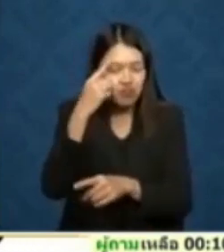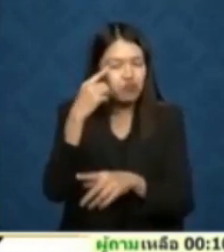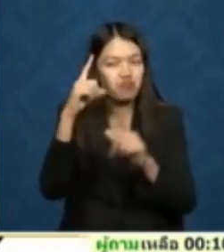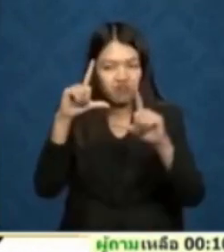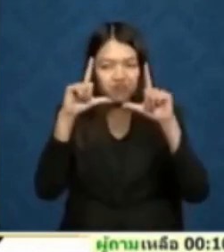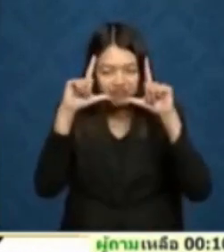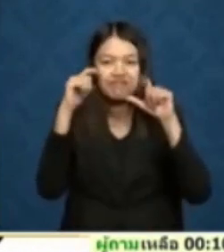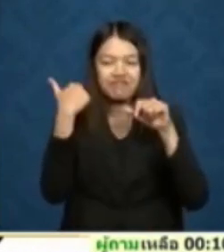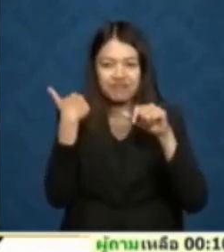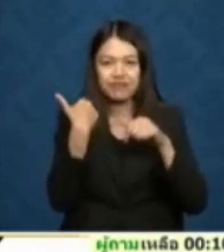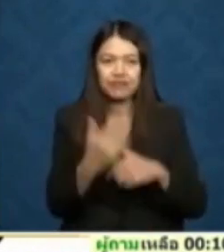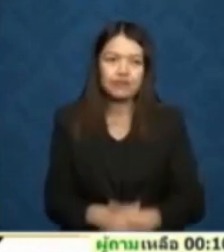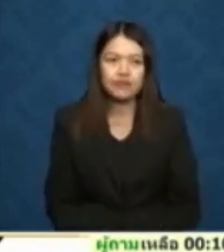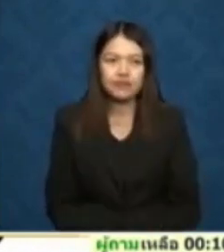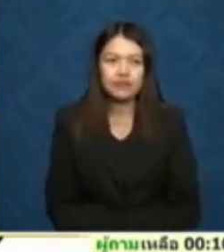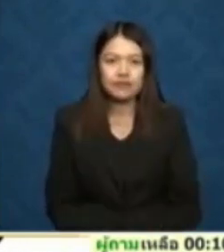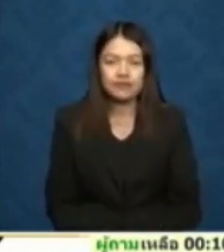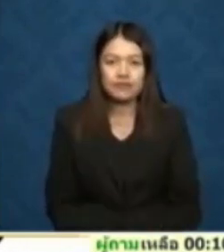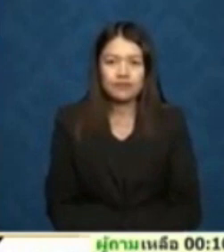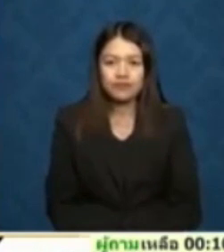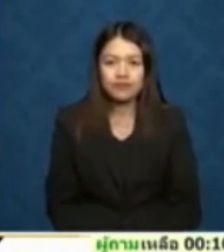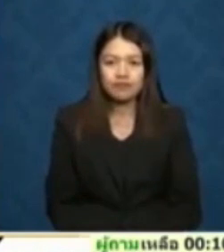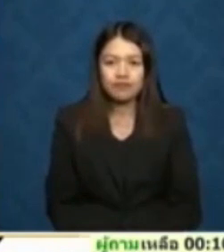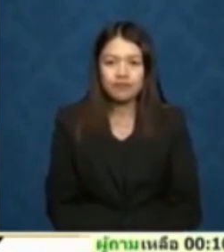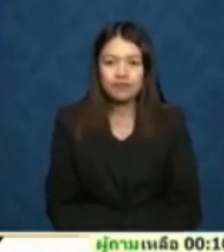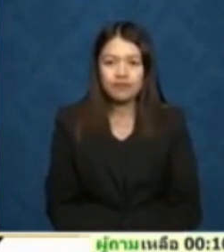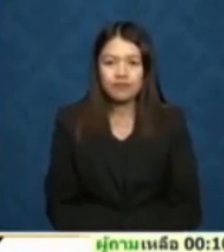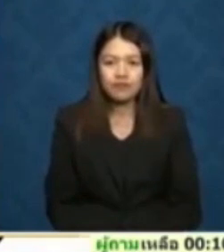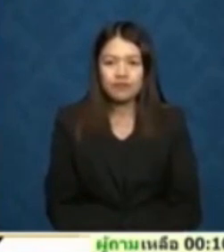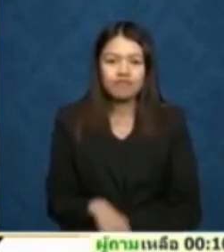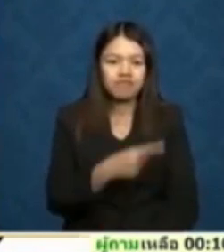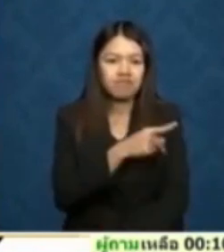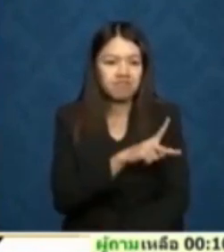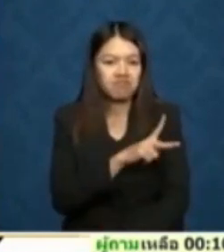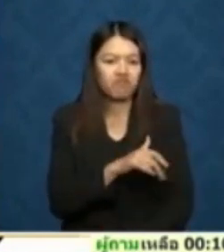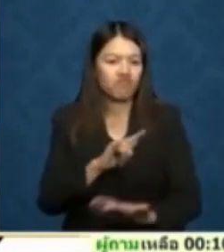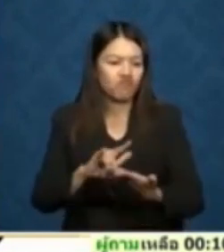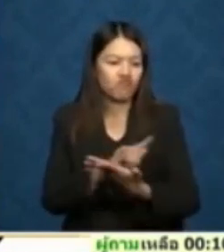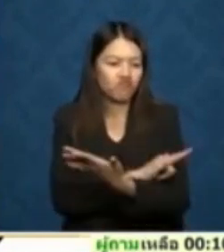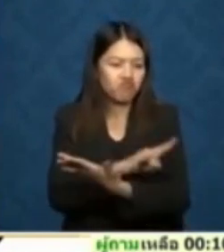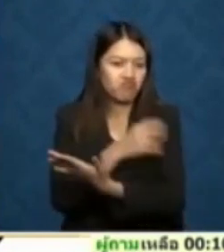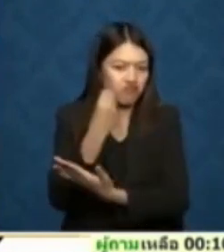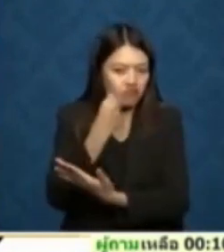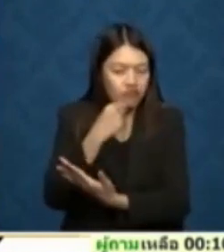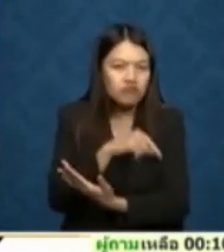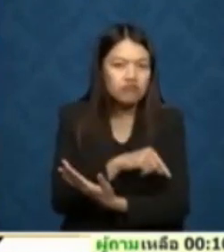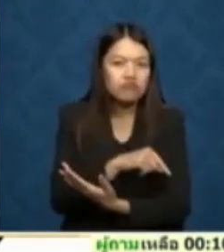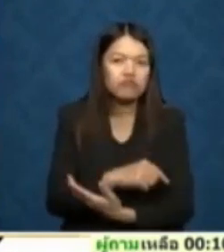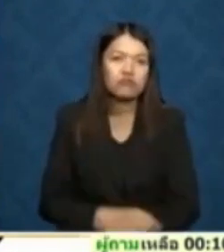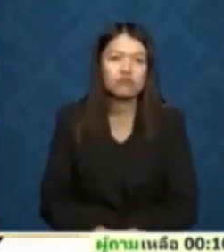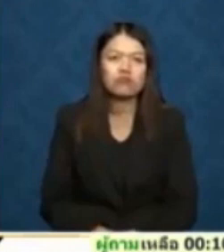จะเห็นว่าในจังหวัดภูเก็ตเนี่ยท่านเดินทางไปหลายครั้งทั้งที่